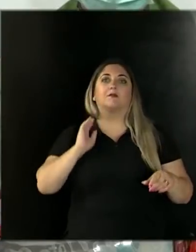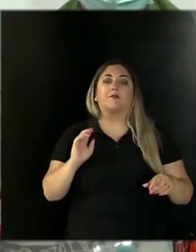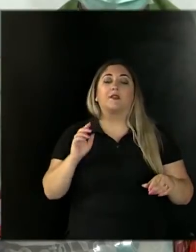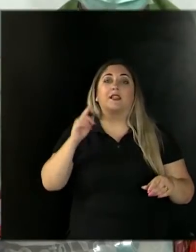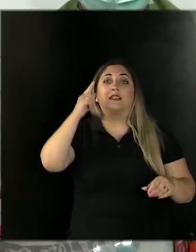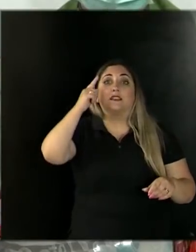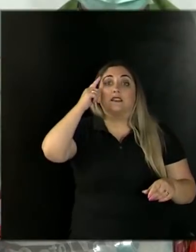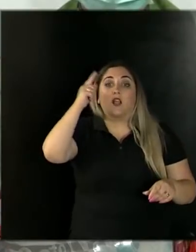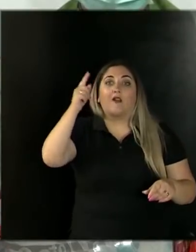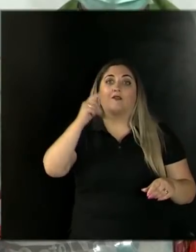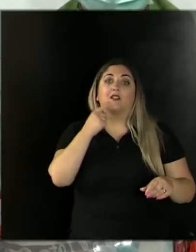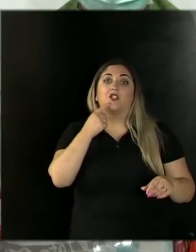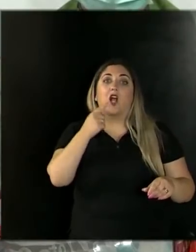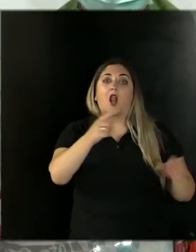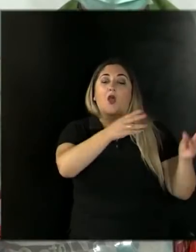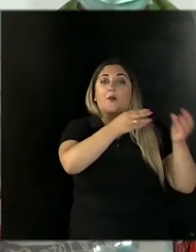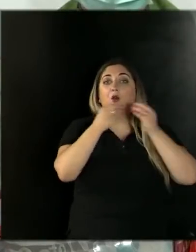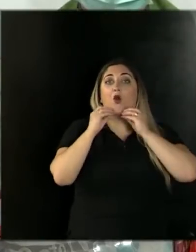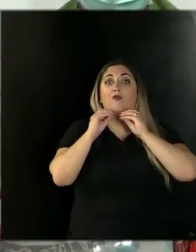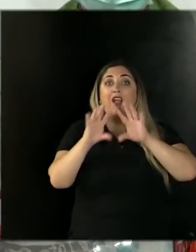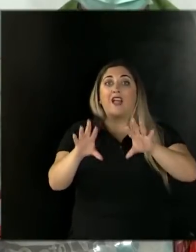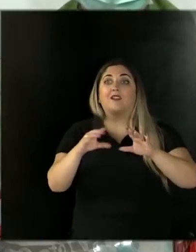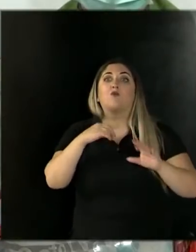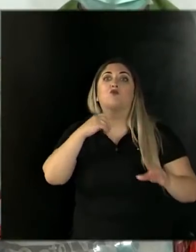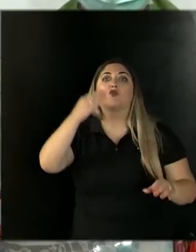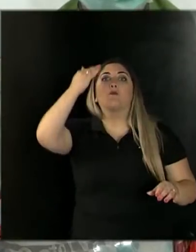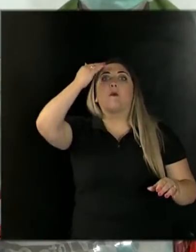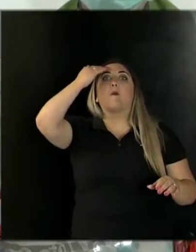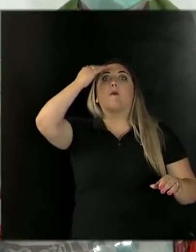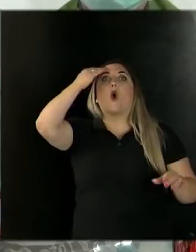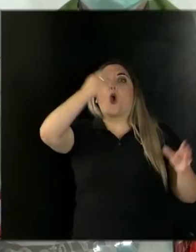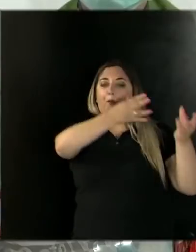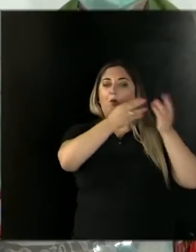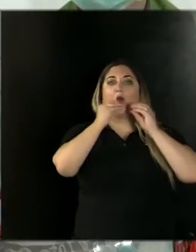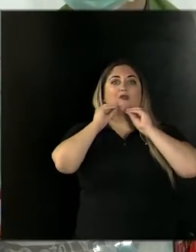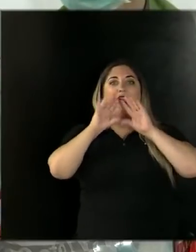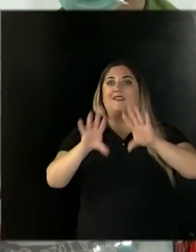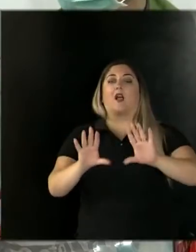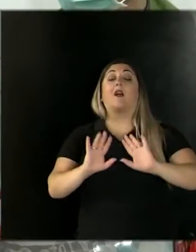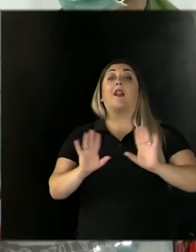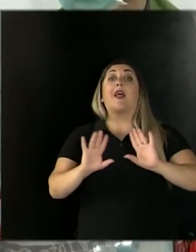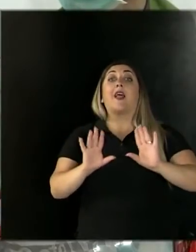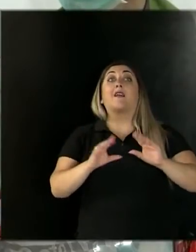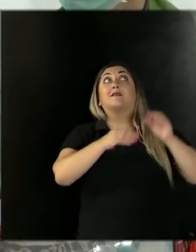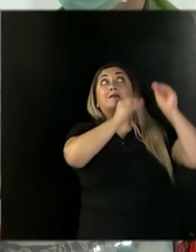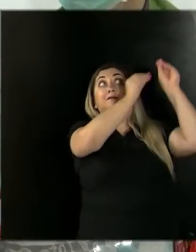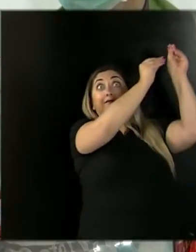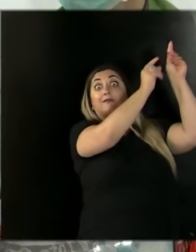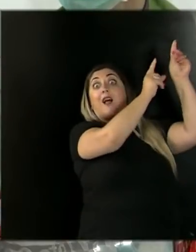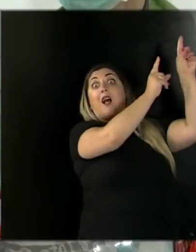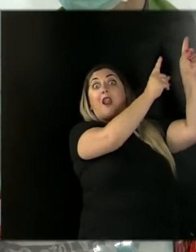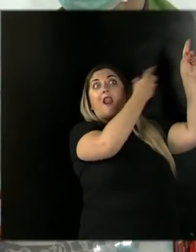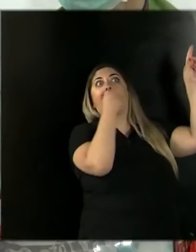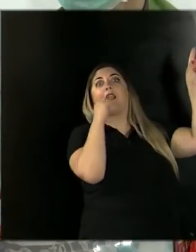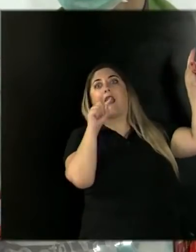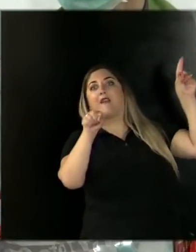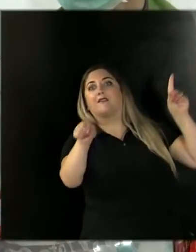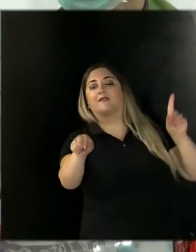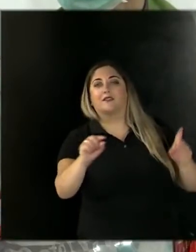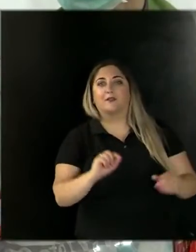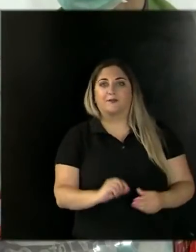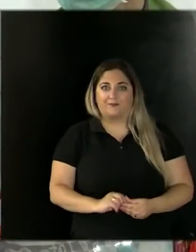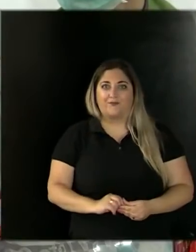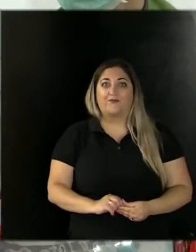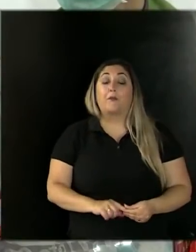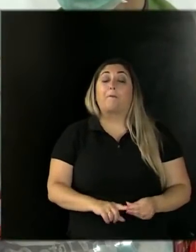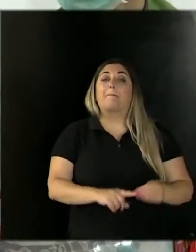Dak li jgħid mhux minn żniedu jekk jagħmel hekk mhux profeta. Il-profeta huwa mqabbad